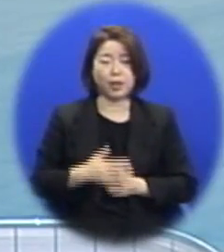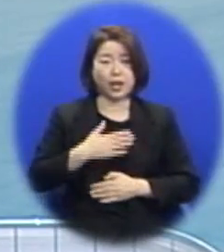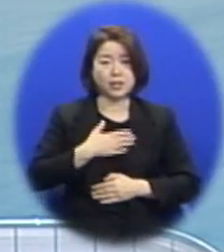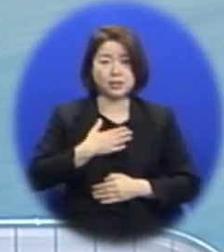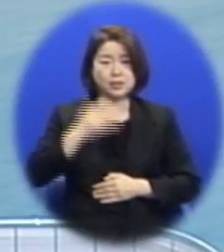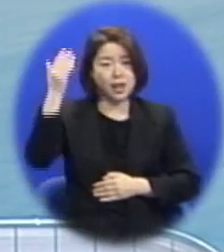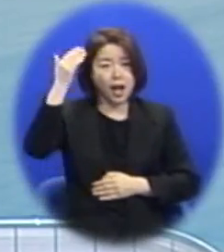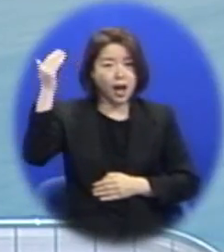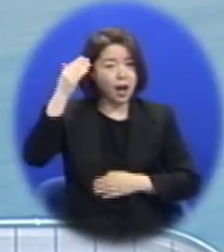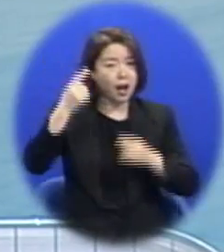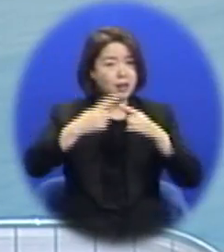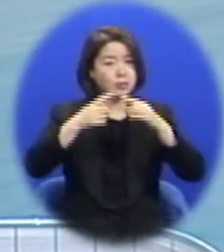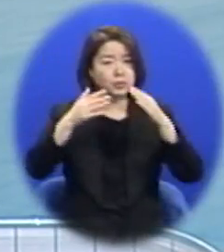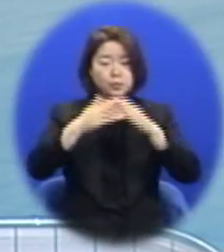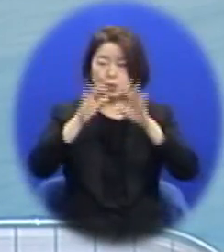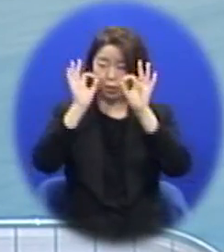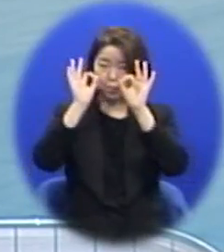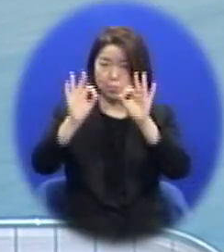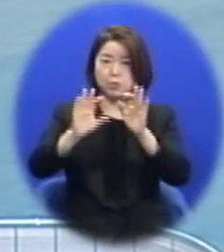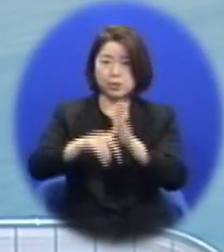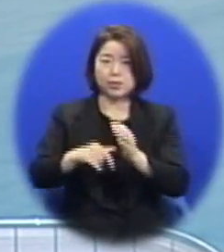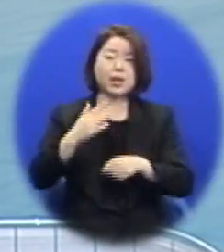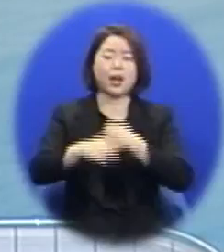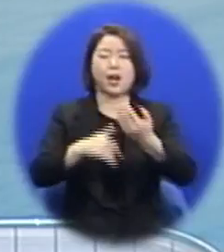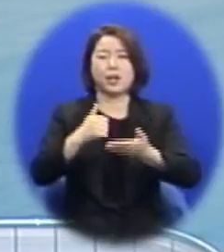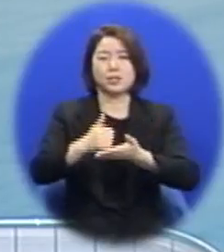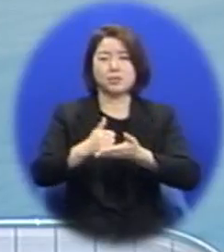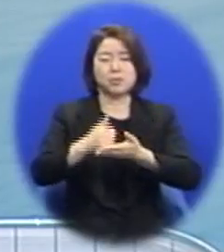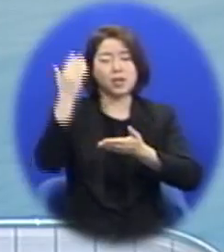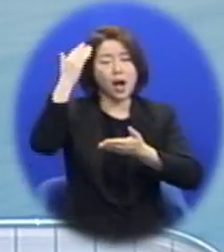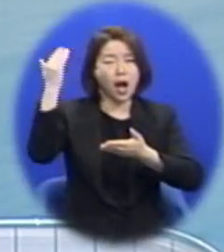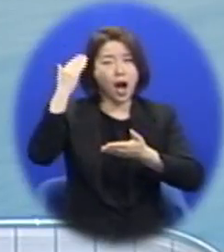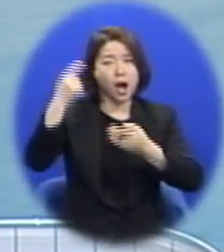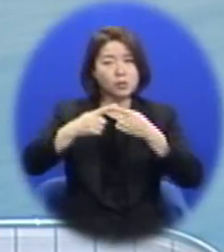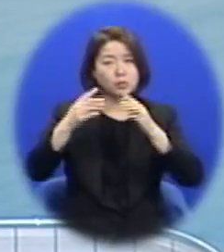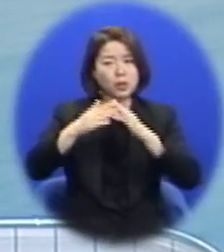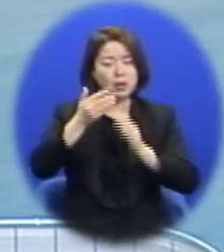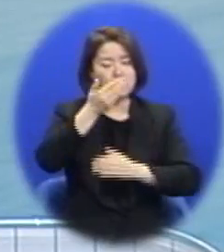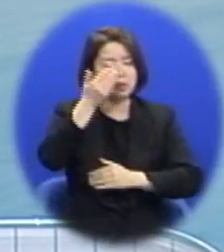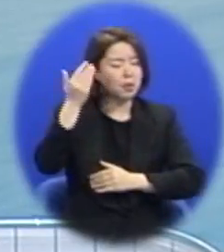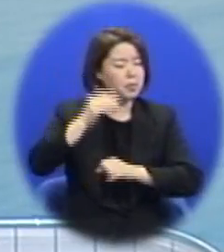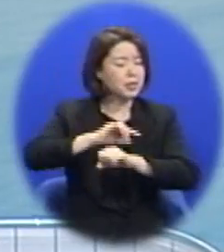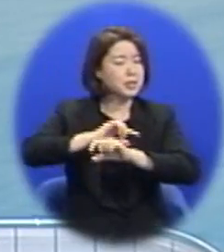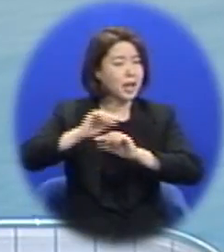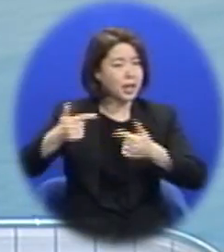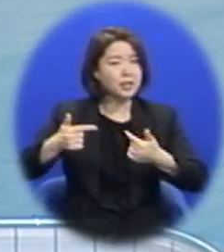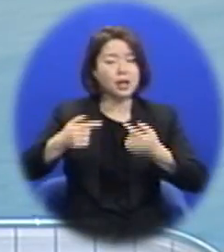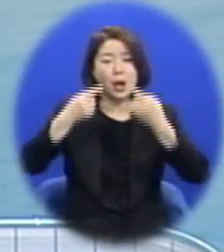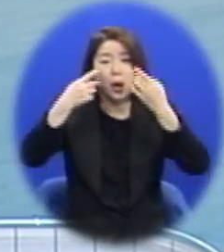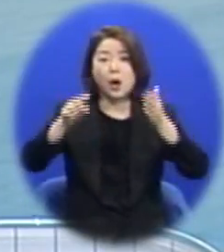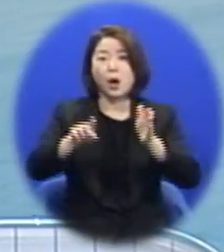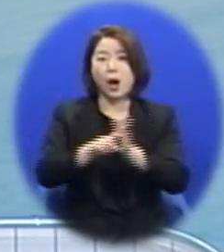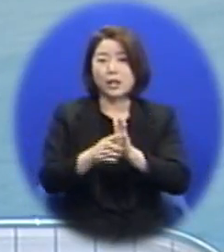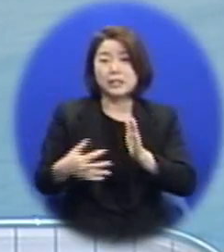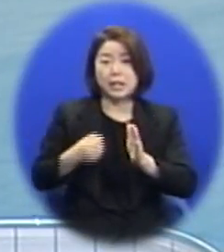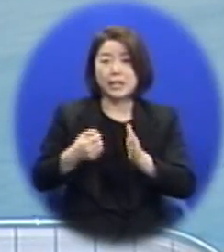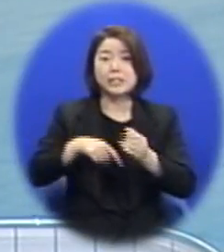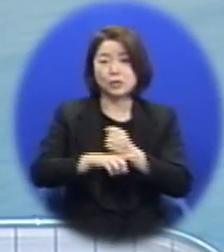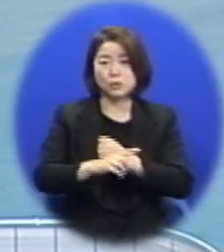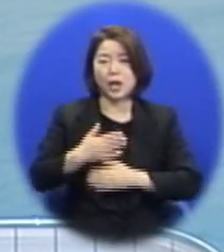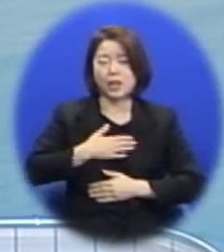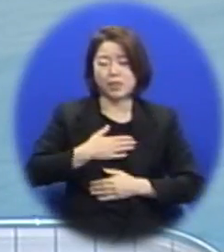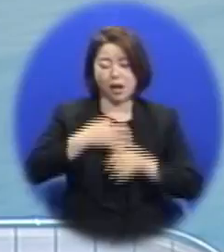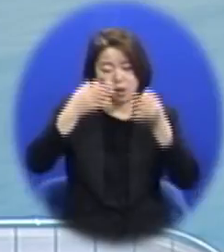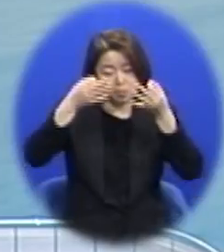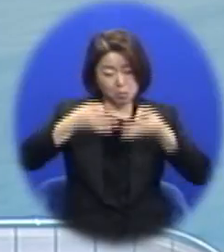저는 한국교회를 보면서 하나님이 한국교회를 외면하지 않을 것이라는 확신을 갖는 이유가 바로 저를 보고